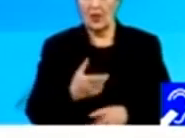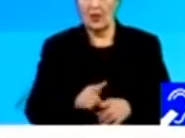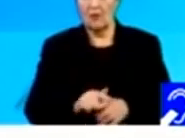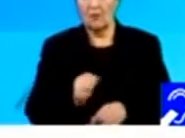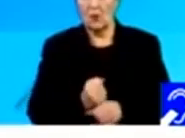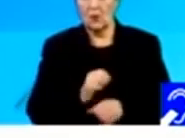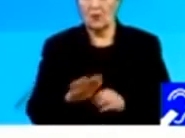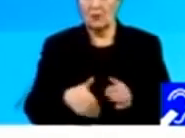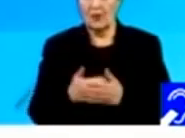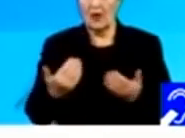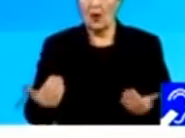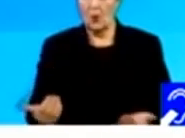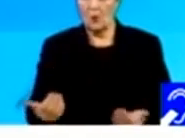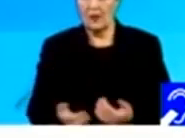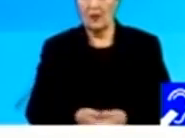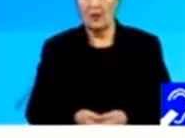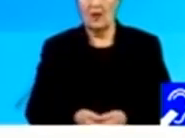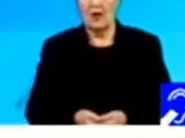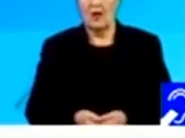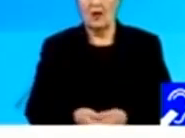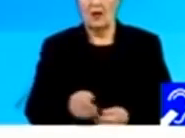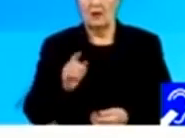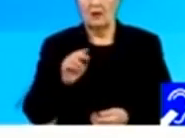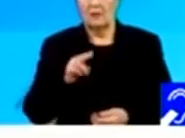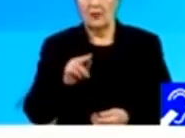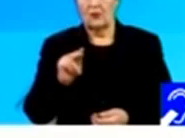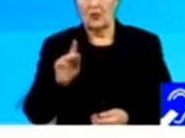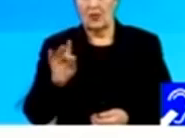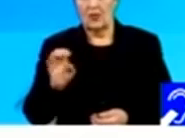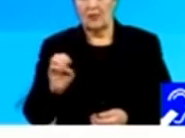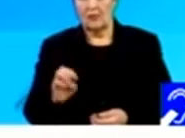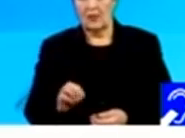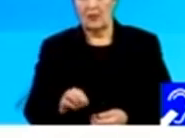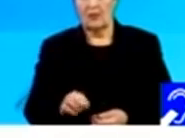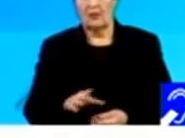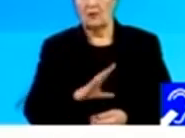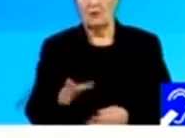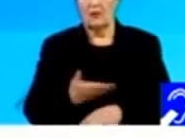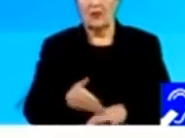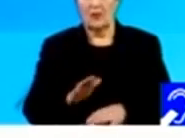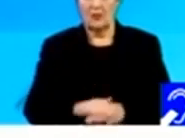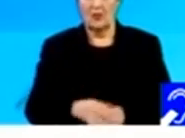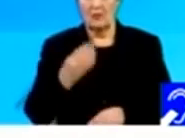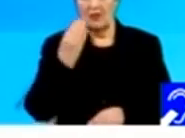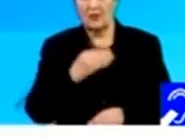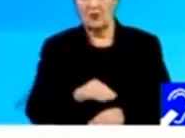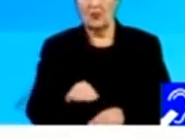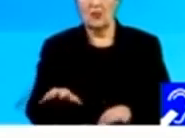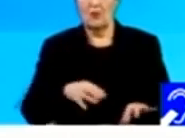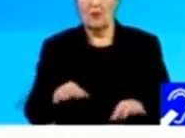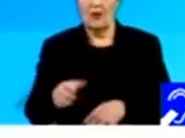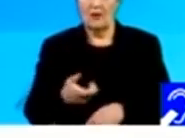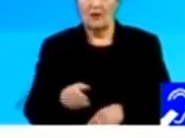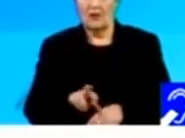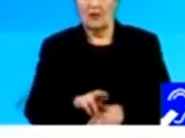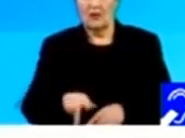consilierii municipali până acum, inclusiv fracțiunea PSRM, nu se vor mai face complici și beneficiari ai mafiei imobiliare